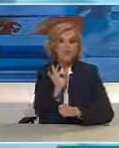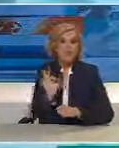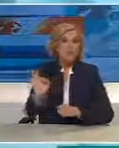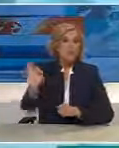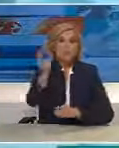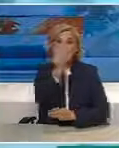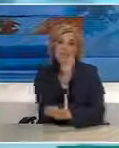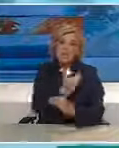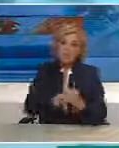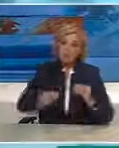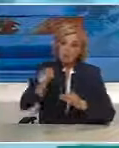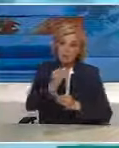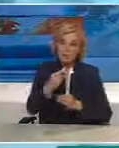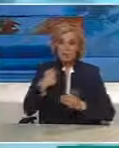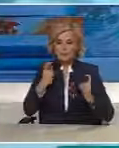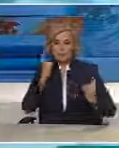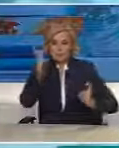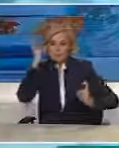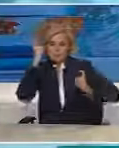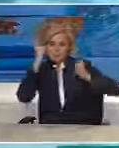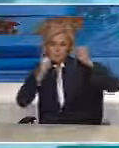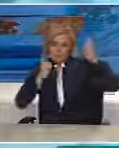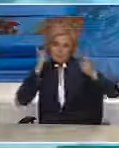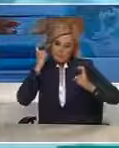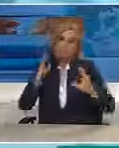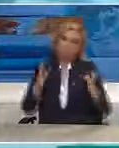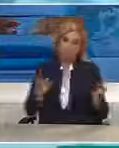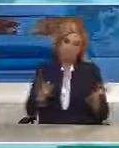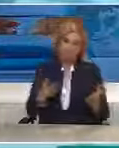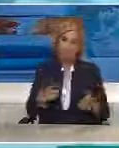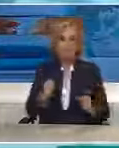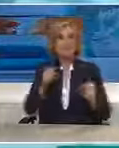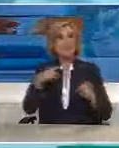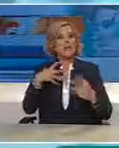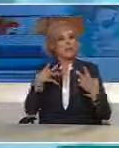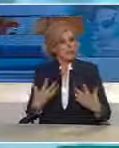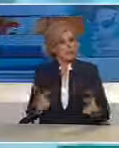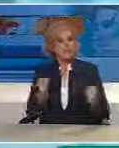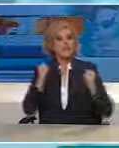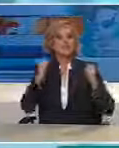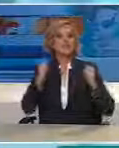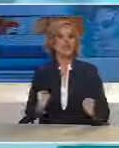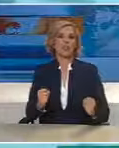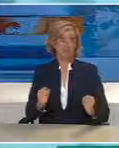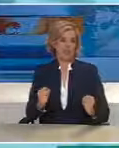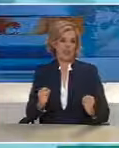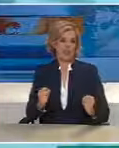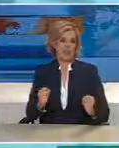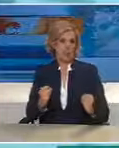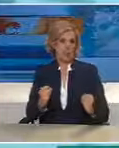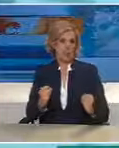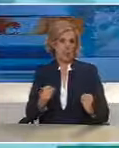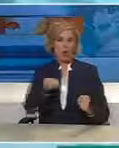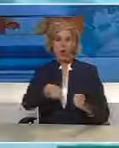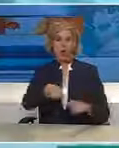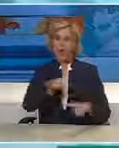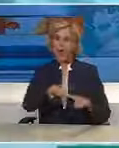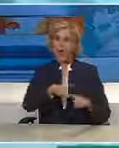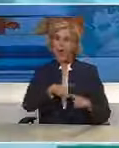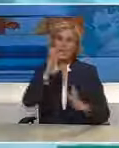διαφορετικές μαθηματικές εκτιμήσεις επιβεβαιώνεται η σταθεροποίηση του ρόμι-δεν πολύ κάτω από το 1 στην ελληνική